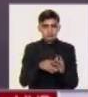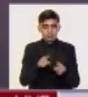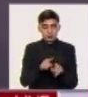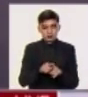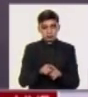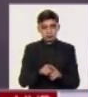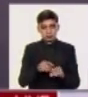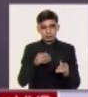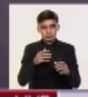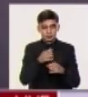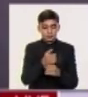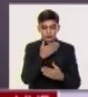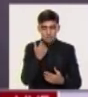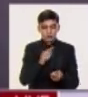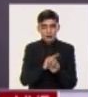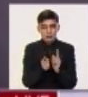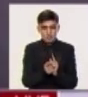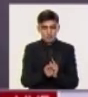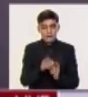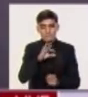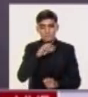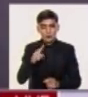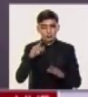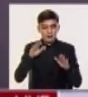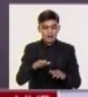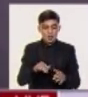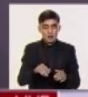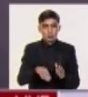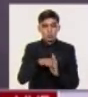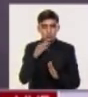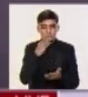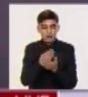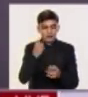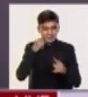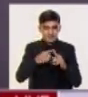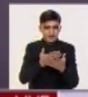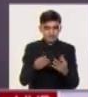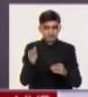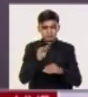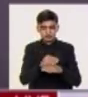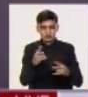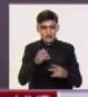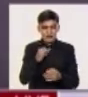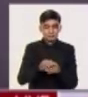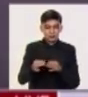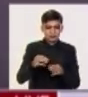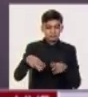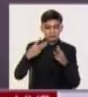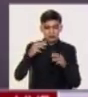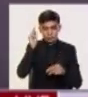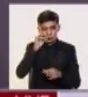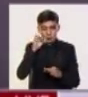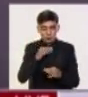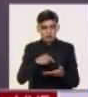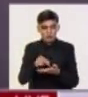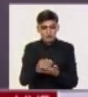Их расходы не уменьшились. Наоборот, вузам приходится улучшать свое оборудование, чтобы проводить дистанционное обучение,